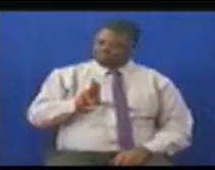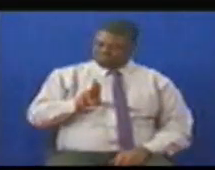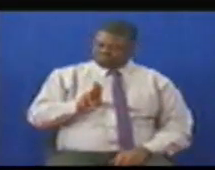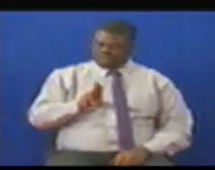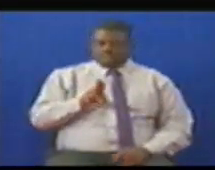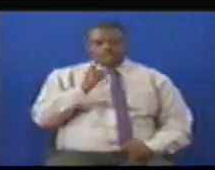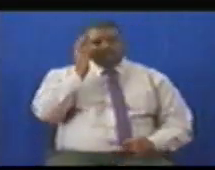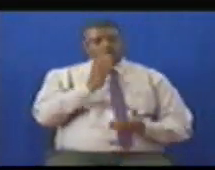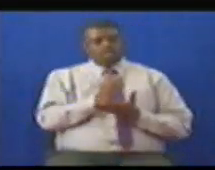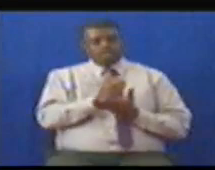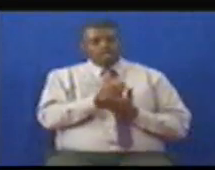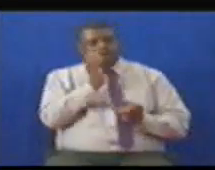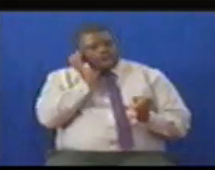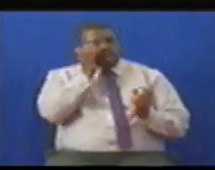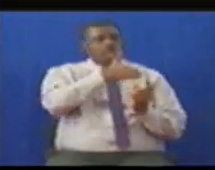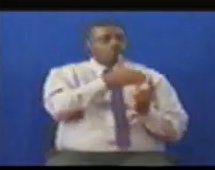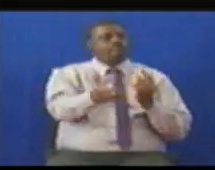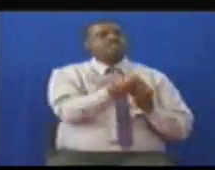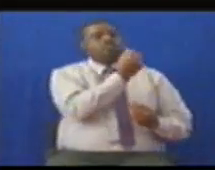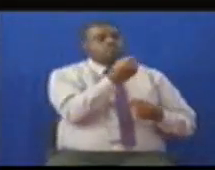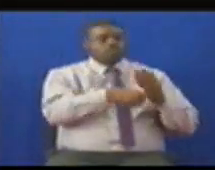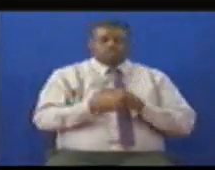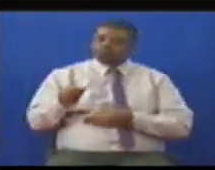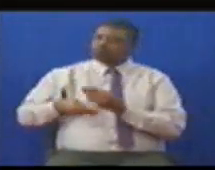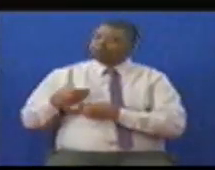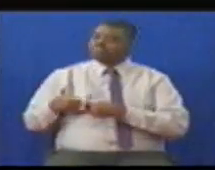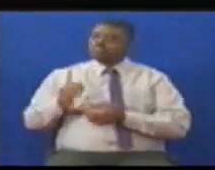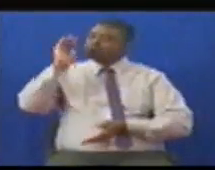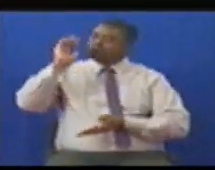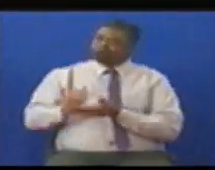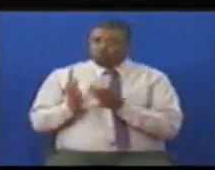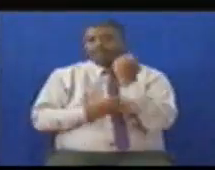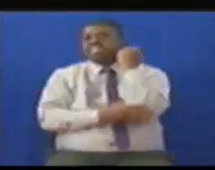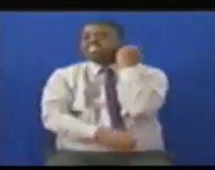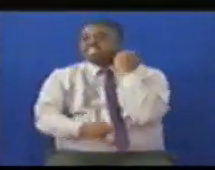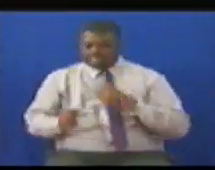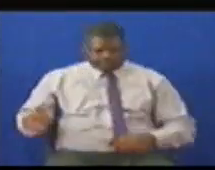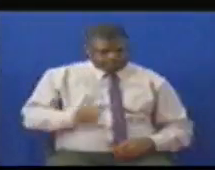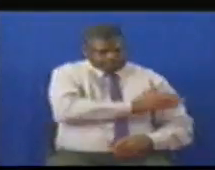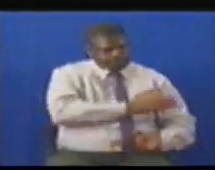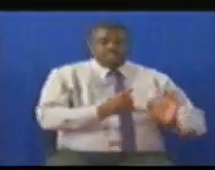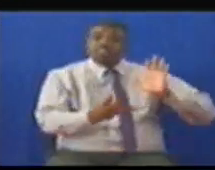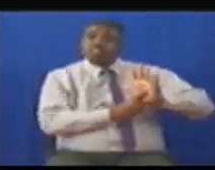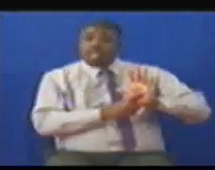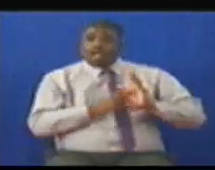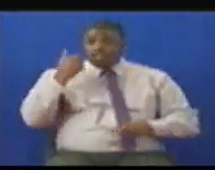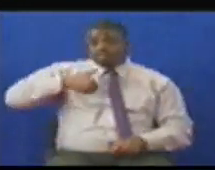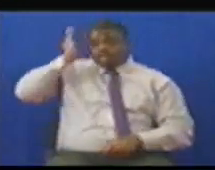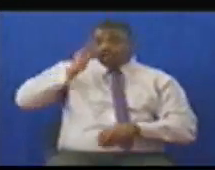ruzuku wanazopata kwenye shughuli za kiuchumi ili kuondokana na umaskini. Sita, serikali yahakikisha inatumia kikamilifu